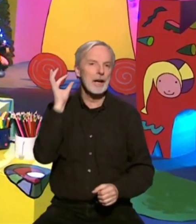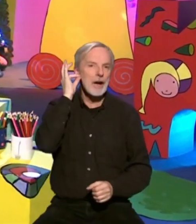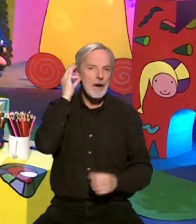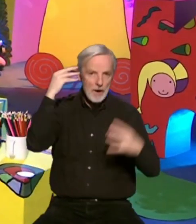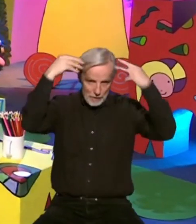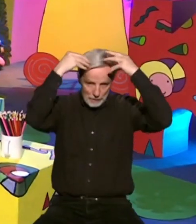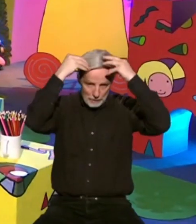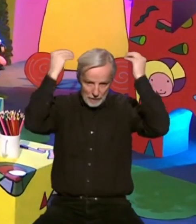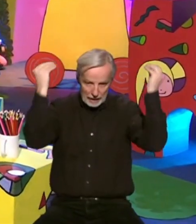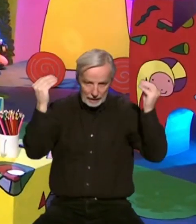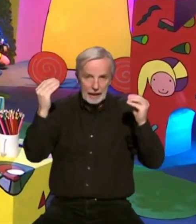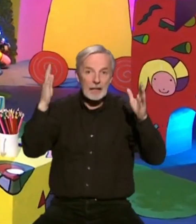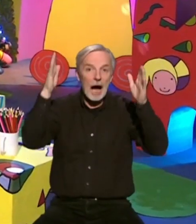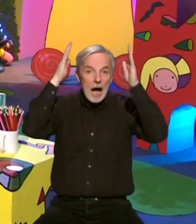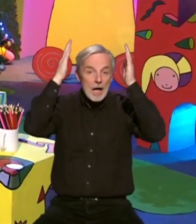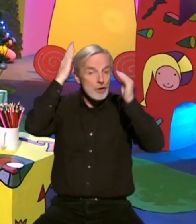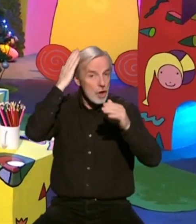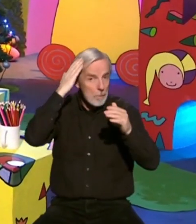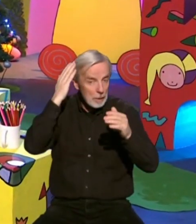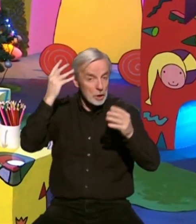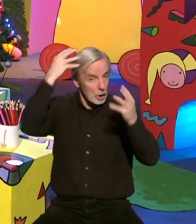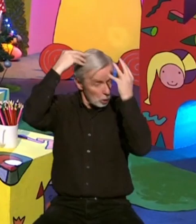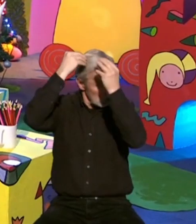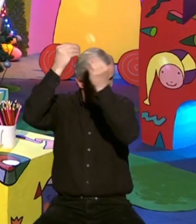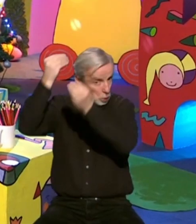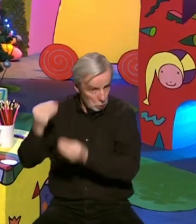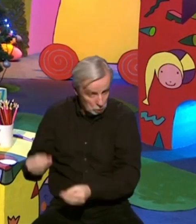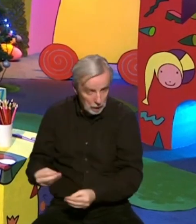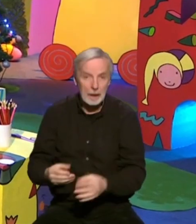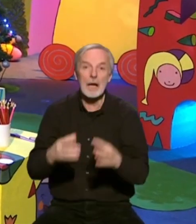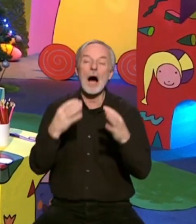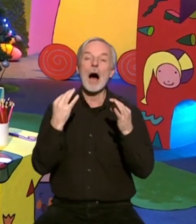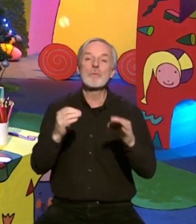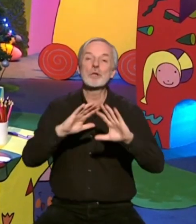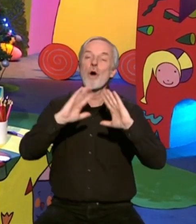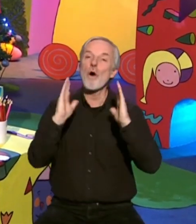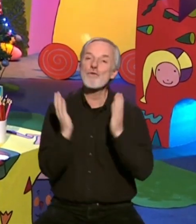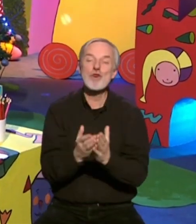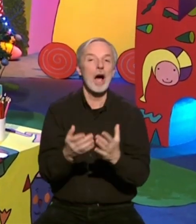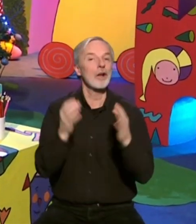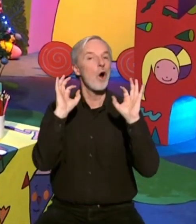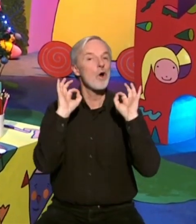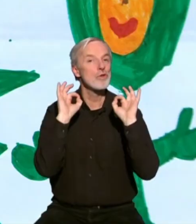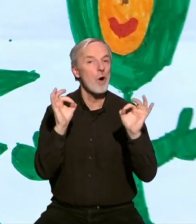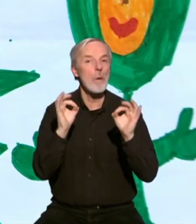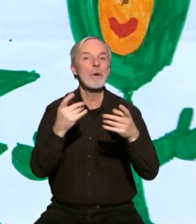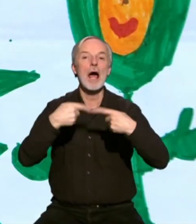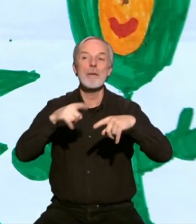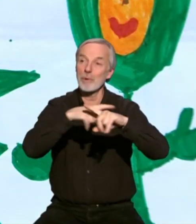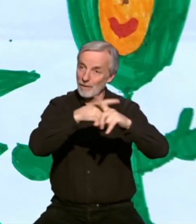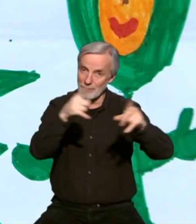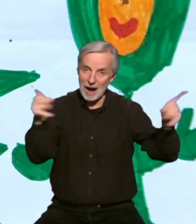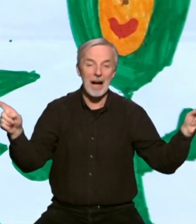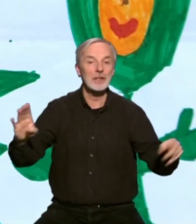Sundali čepičky, přáli si vše dobré pro kluky i holčičky.